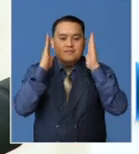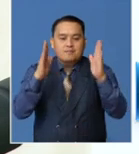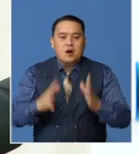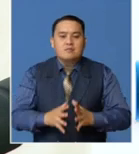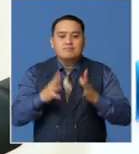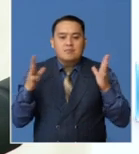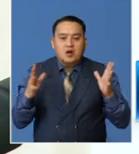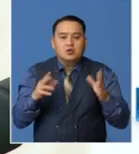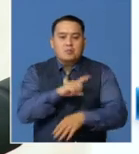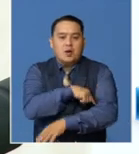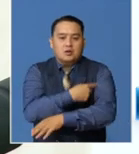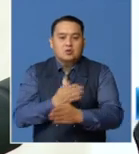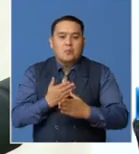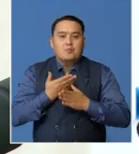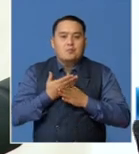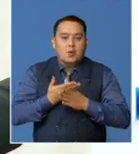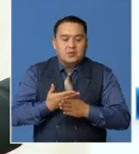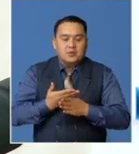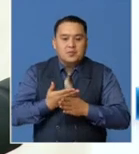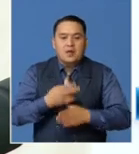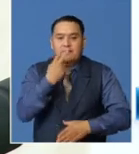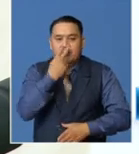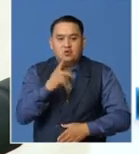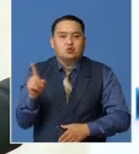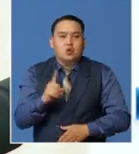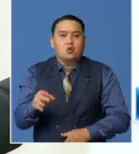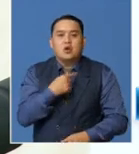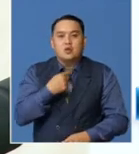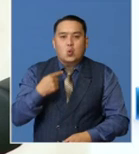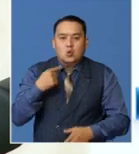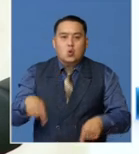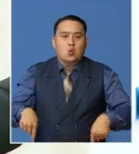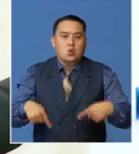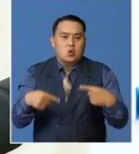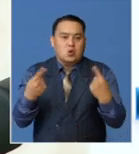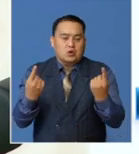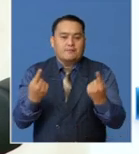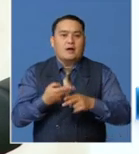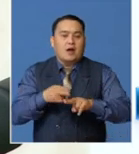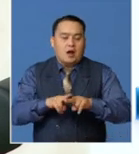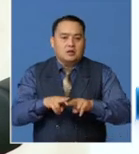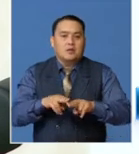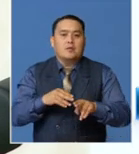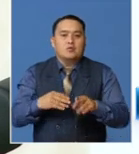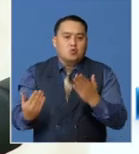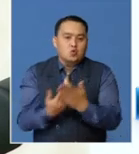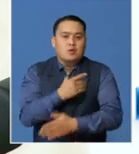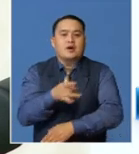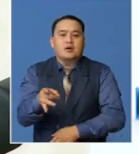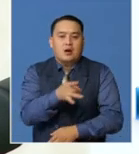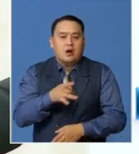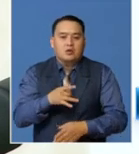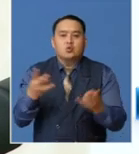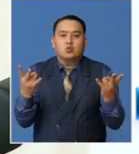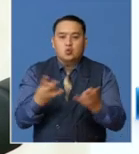первичной медико-санитарной помощи я вижу что областной центр растет и развивается поэтому в новом микрорайоне